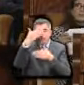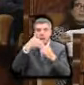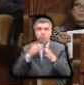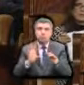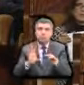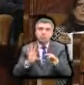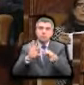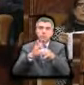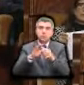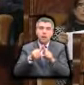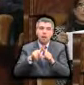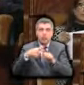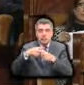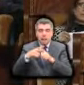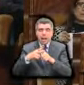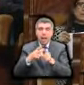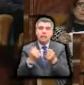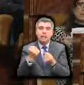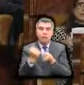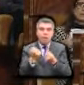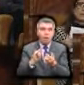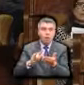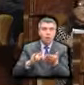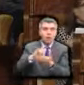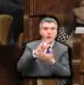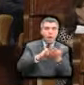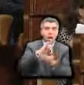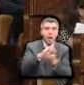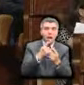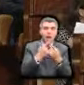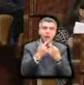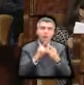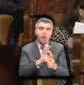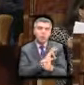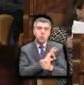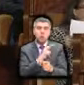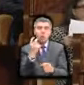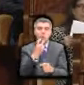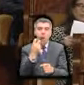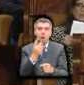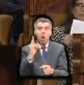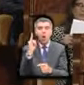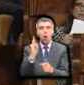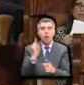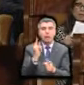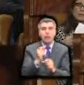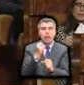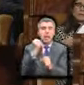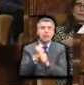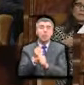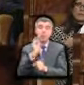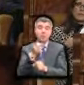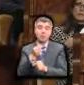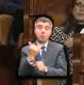قطاع صناعة السيارات والطائرات والخدمات والسياحة والفندقة وغيرها. وهذا